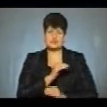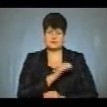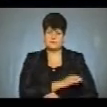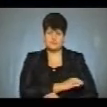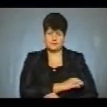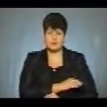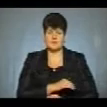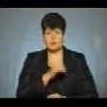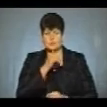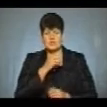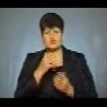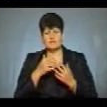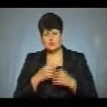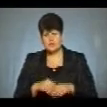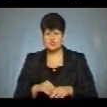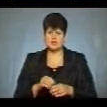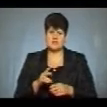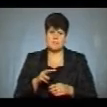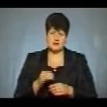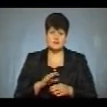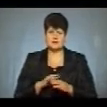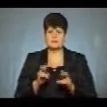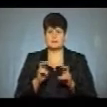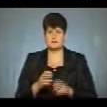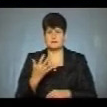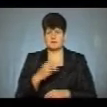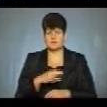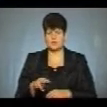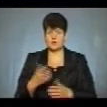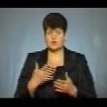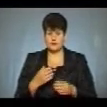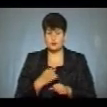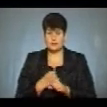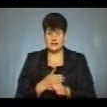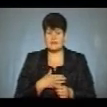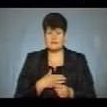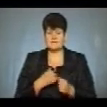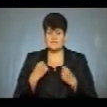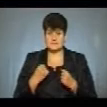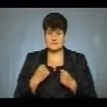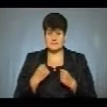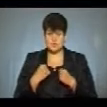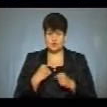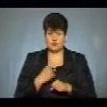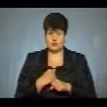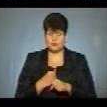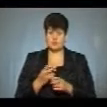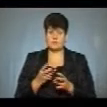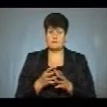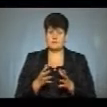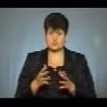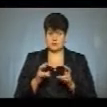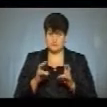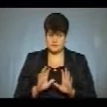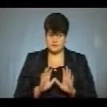ви автоматичним чи механічним, треба посидіти 5 хвилин. Якщо ви якусь фізичну роботу активно робили, то навіть більше, ніж 5 хвилин посидіти. Ви